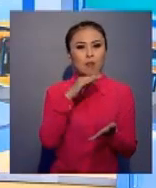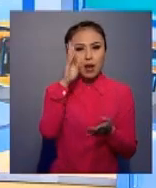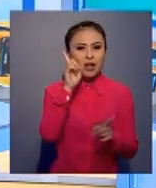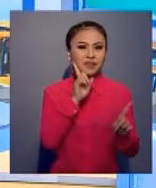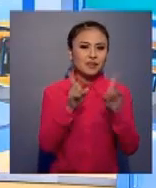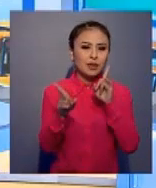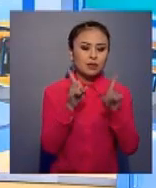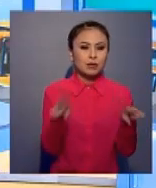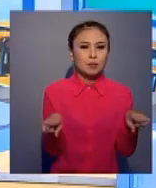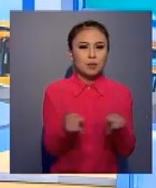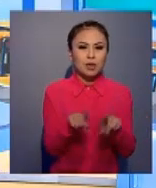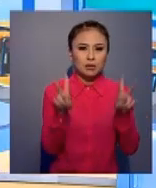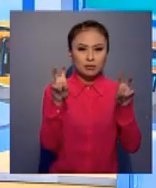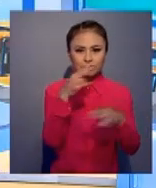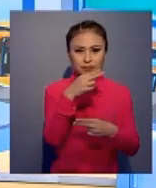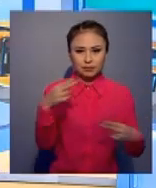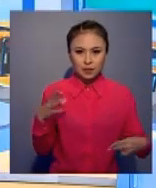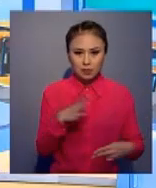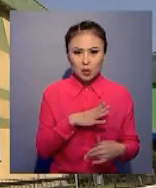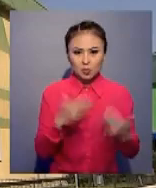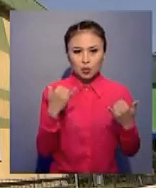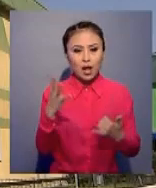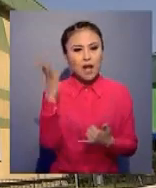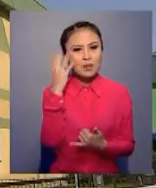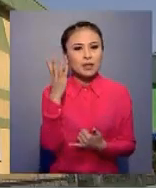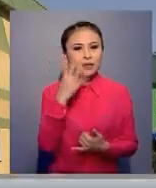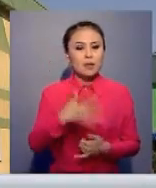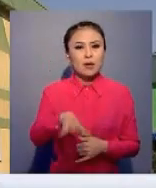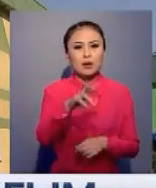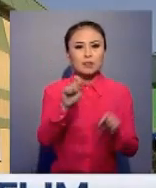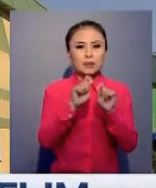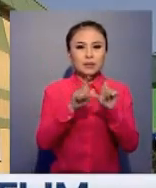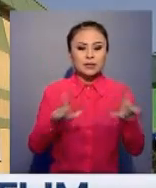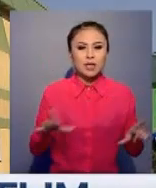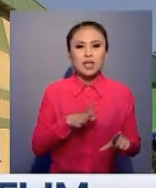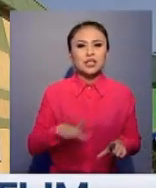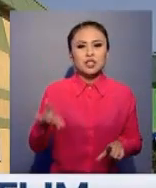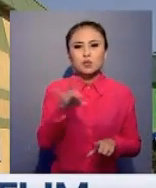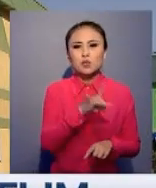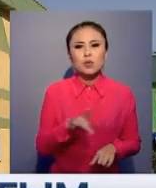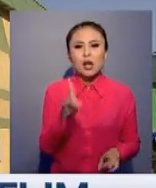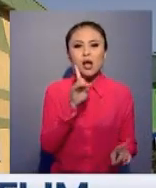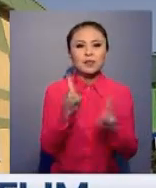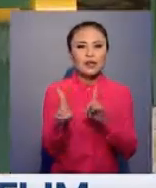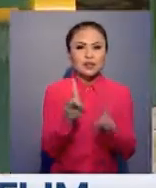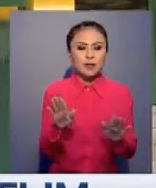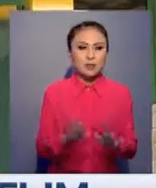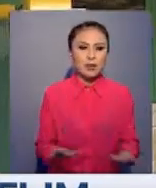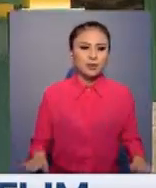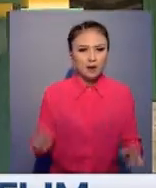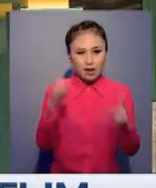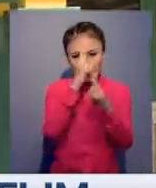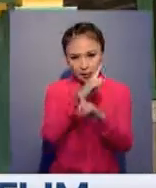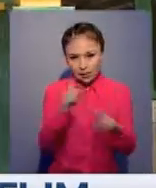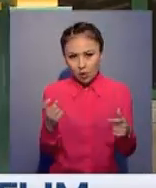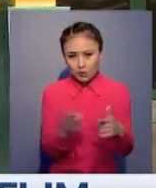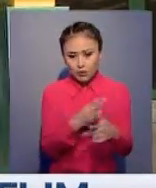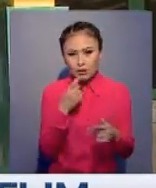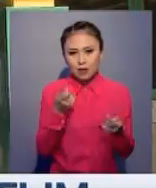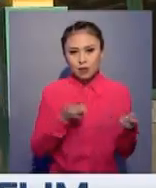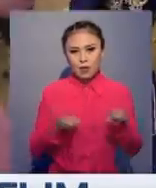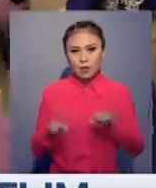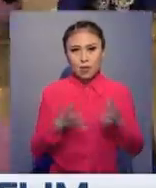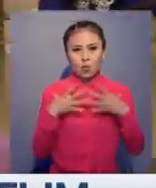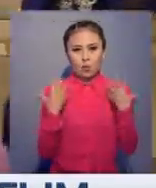атаналар конференциясында осындай пікір айтылды. Іс-шара бүгін Алматының барлық мектептерінде өтті. Республикалық конференцияда баланың ақпараттық